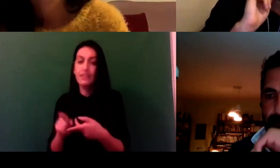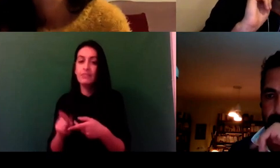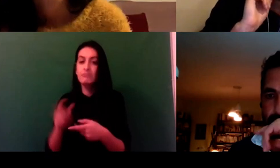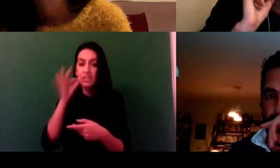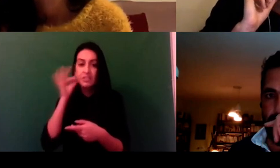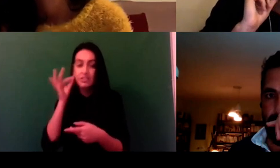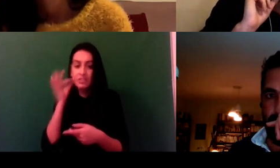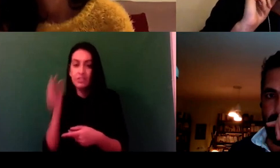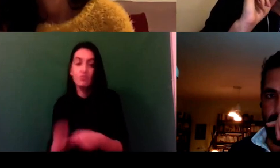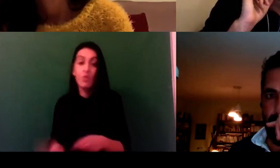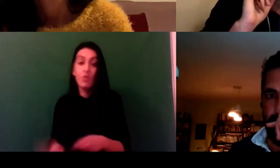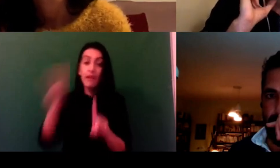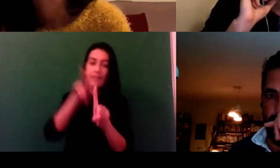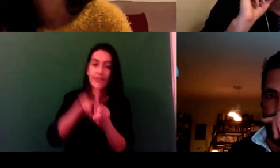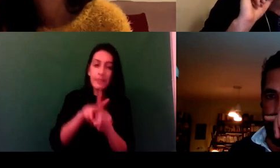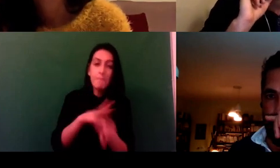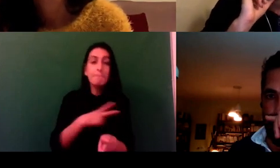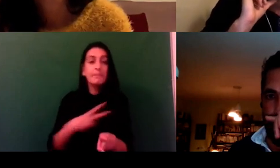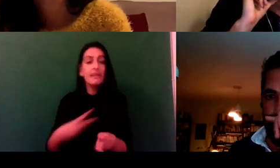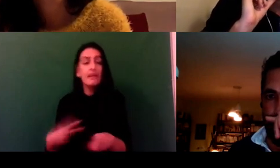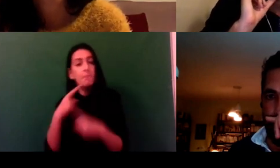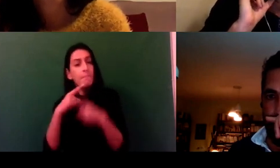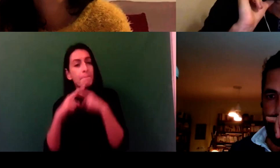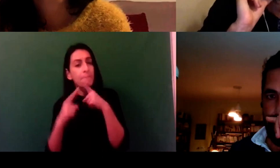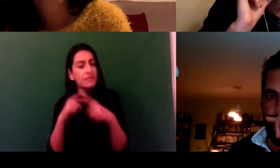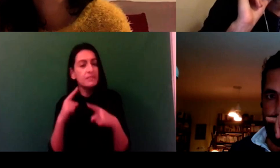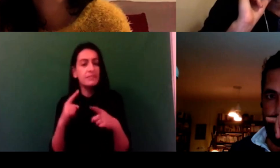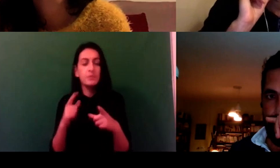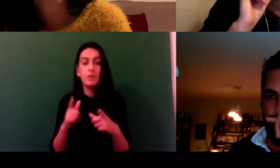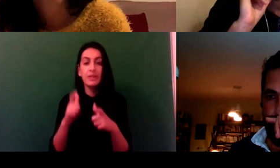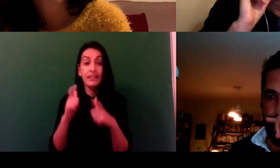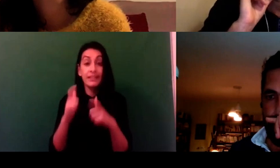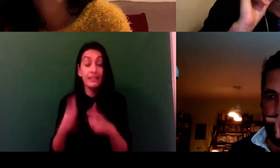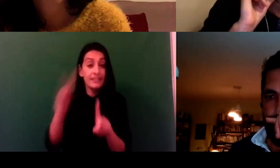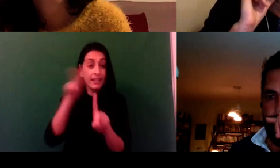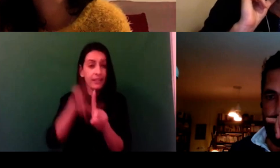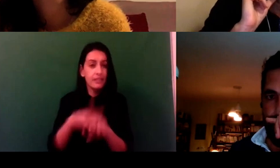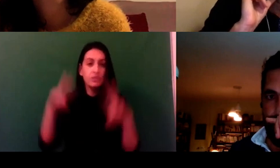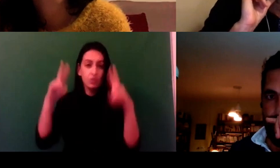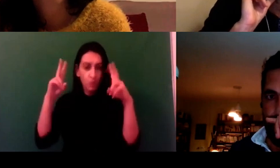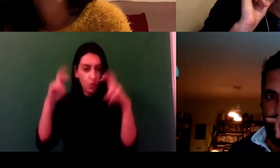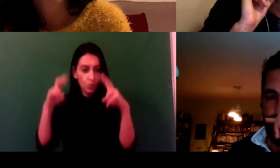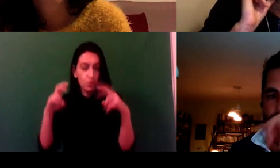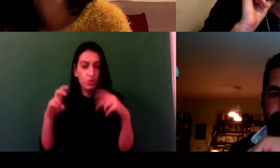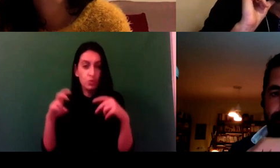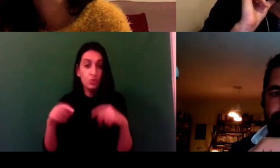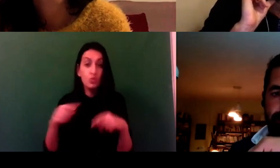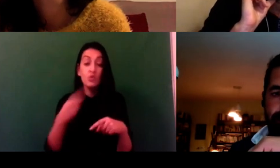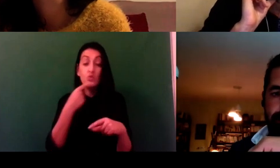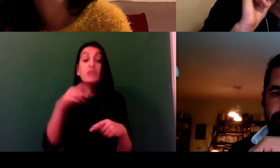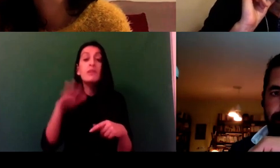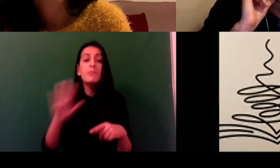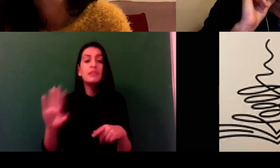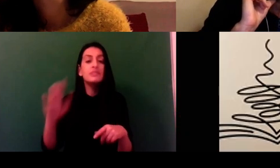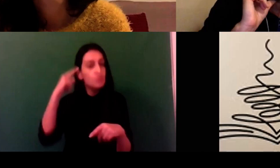meselesi, yerel politikalara ve kentsel tasarıma katılım meselesindeki burada paylaşamadığınızı düşündüğünüz görüşlerinizi de paylaşın.